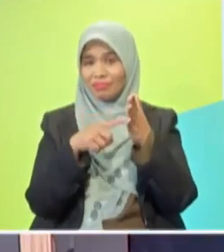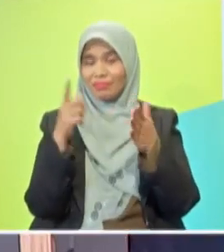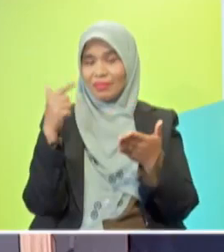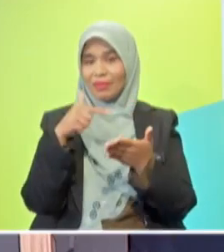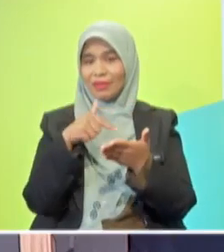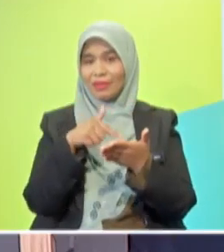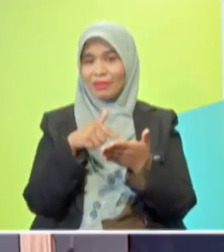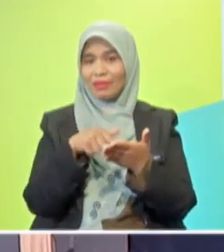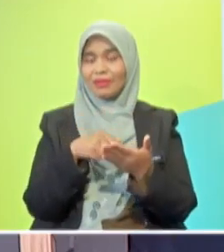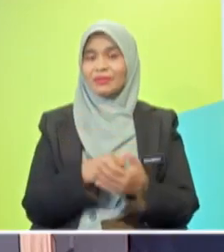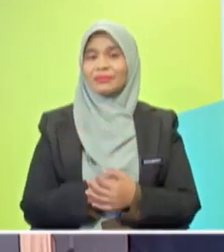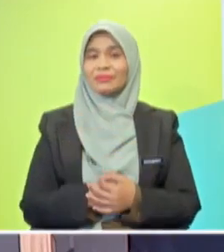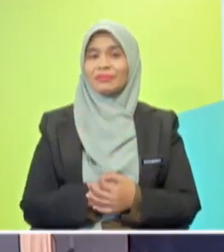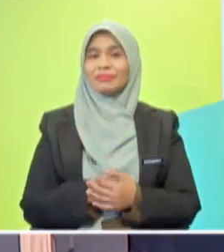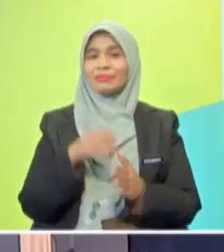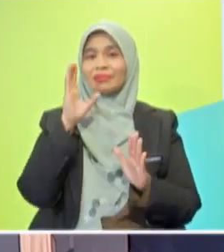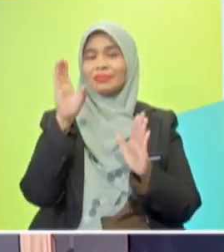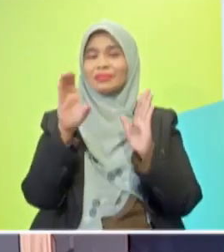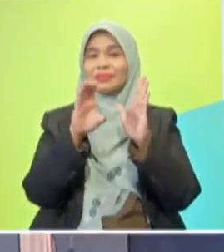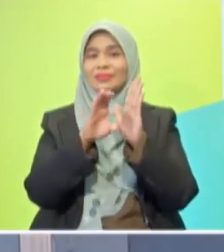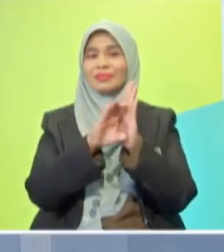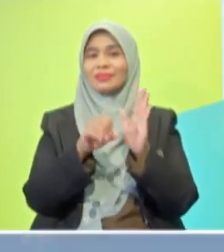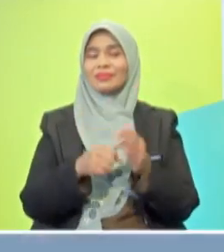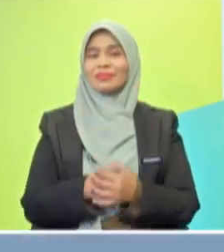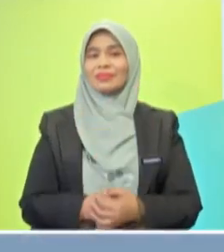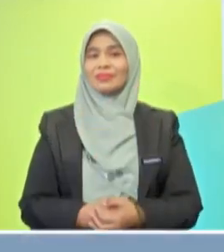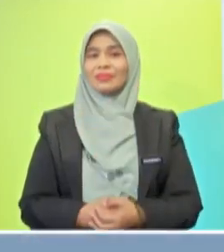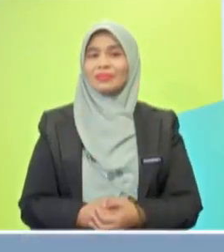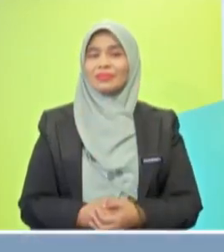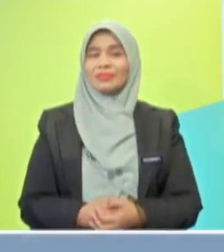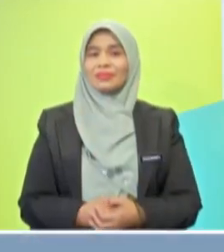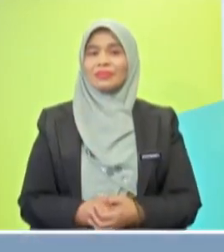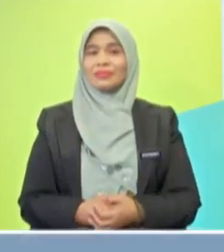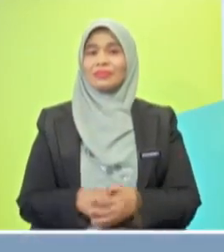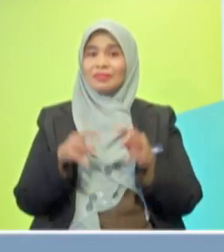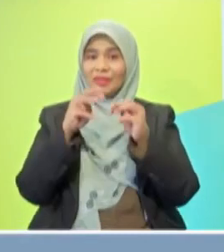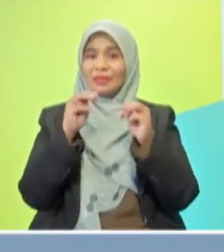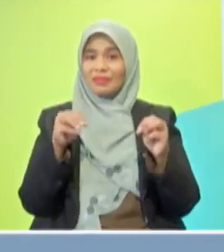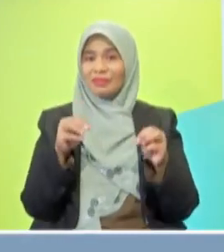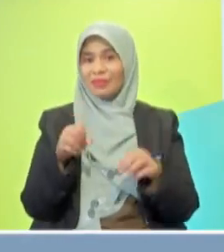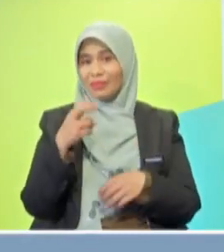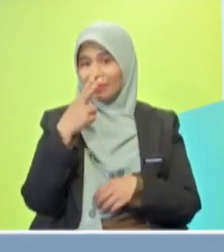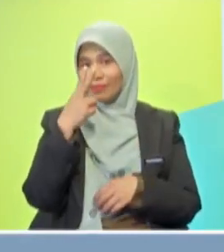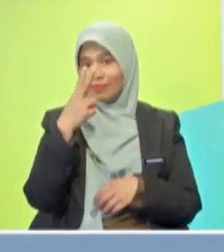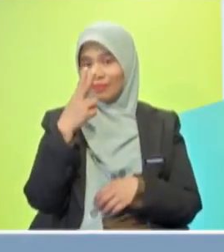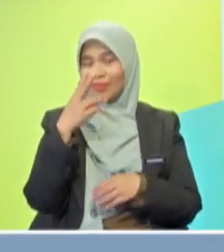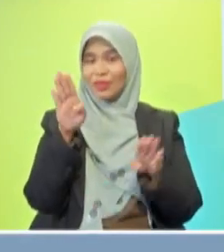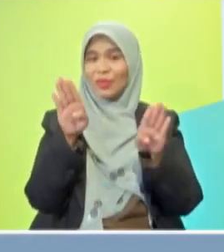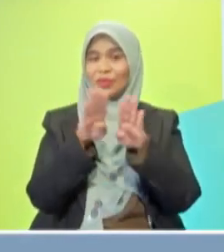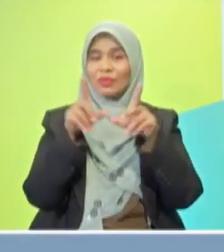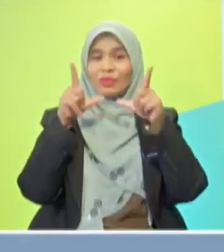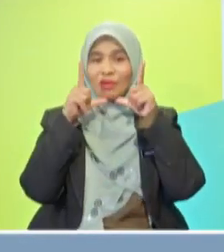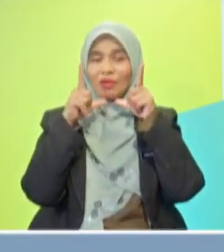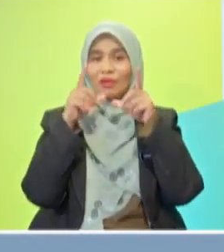Ini lagi nampak macam solehah. Lagilah solehah macam Mak Minah kita kat depan ni kan. Menutup aurat ke? Untuk aurat dengan lengkap tak?